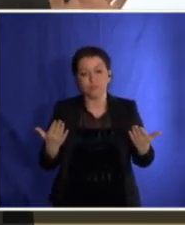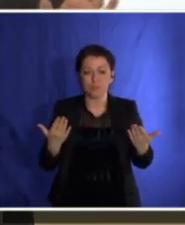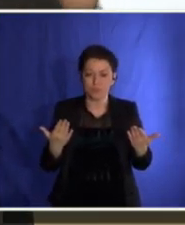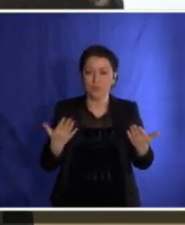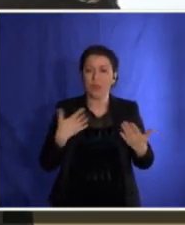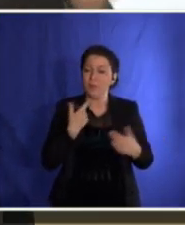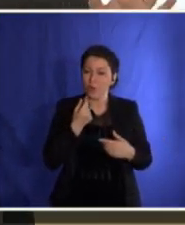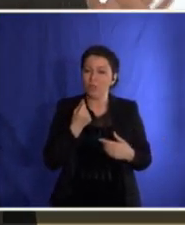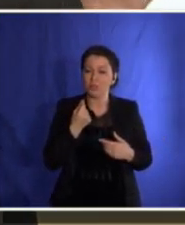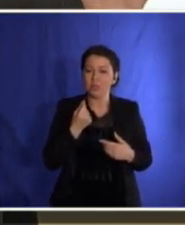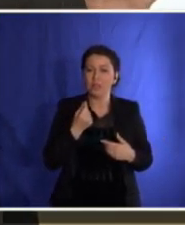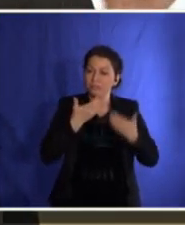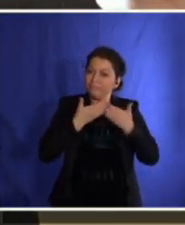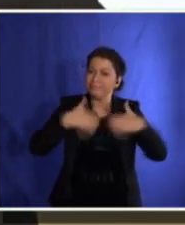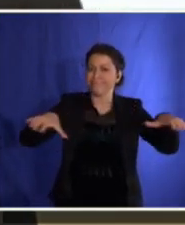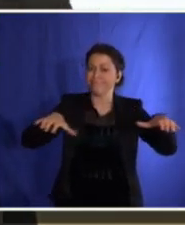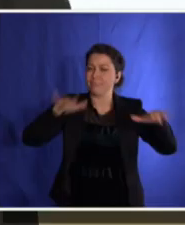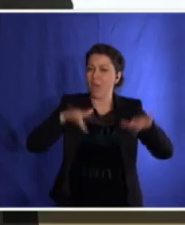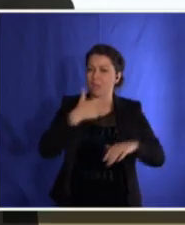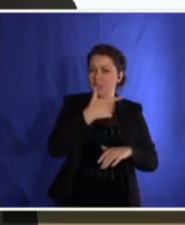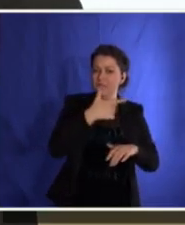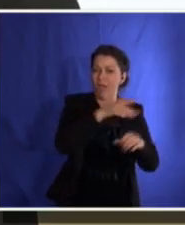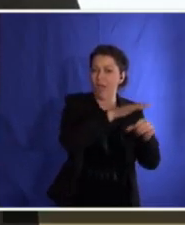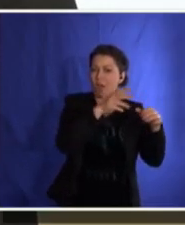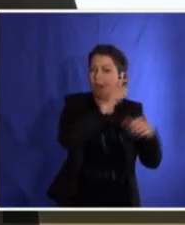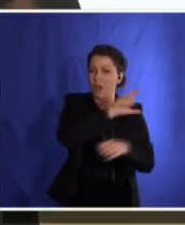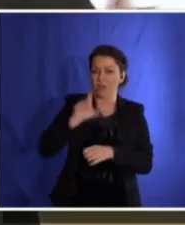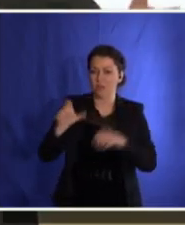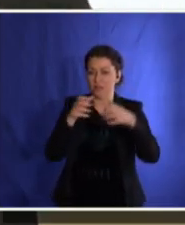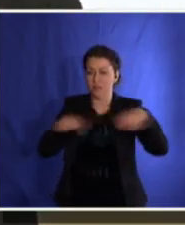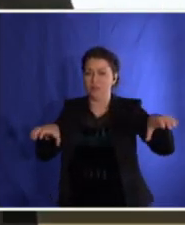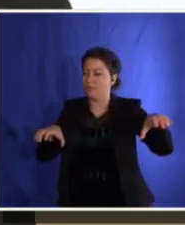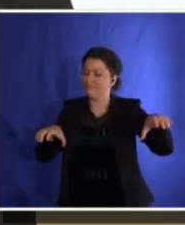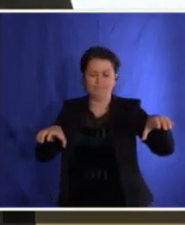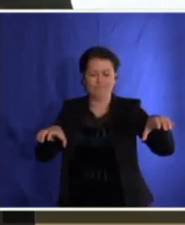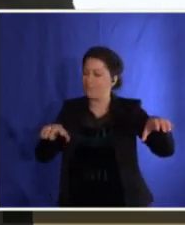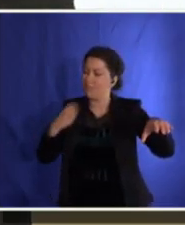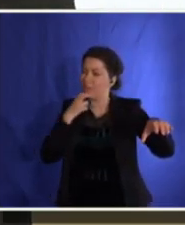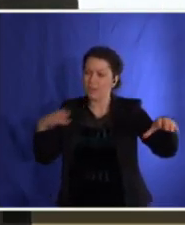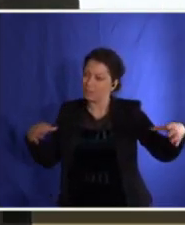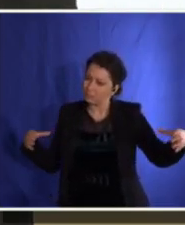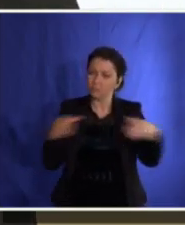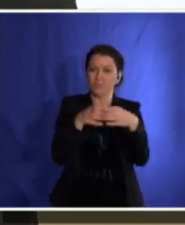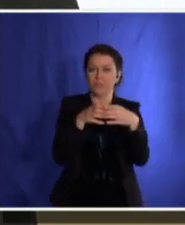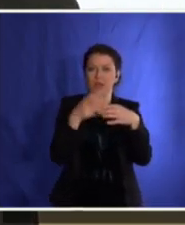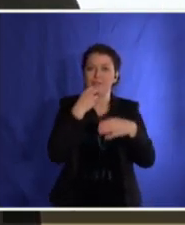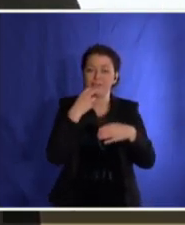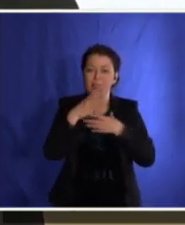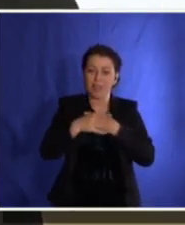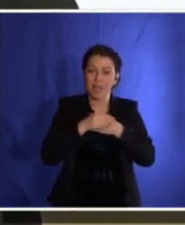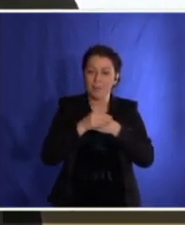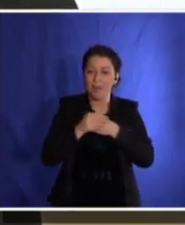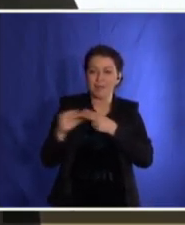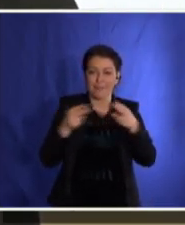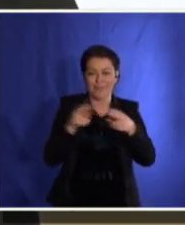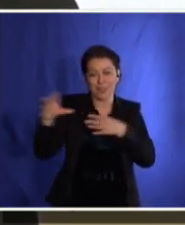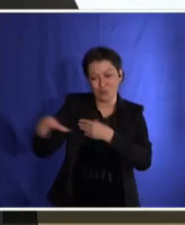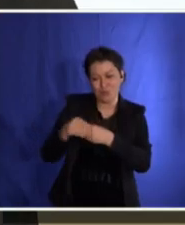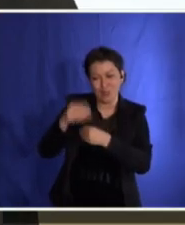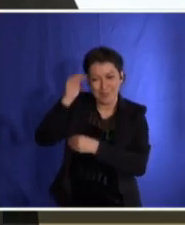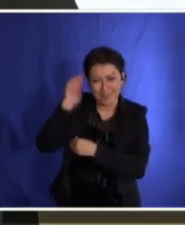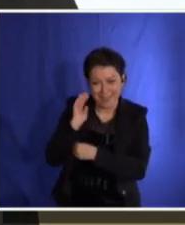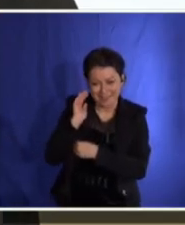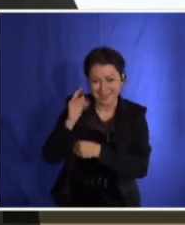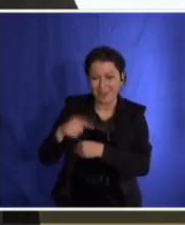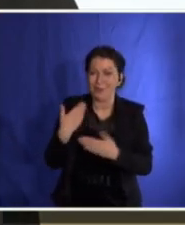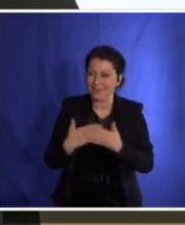Klassen. Und das wollen wir nicht, sondern wir wollen gemeinsam diesen gemeinsamen Weg mit dir gehen, Hanni, und werden uns sehr aktiv